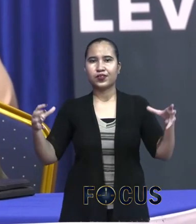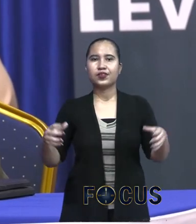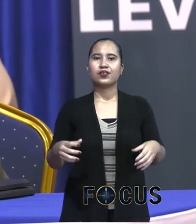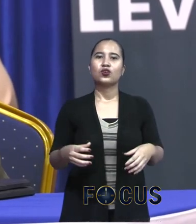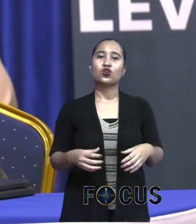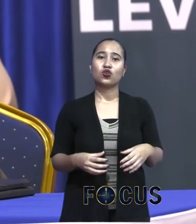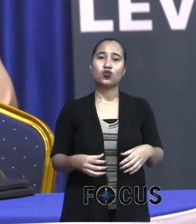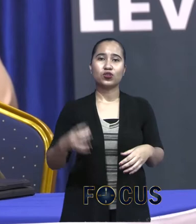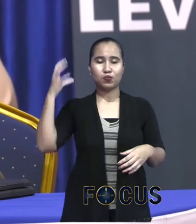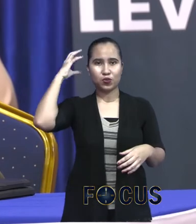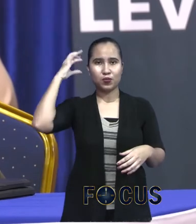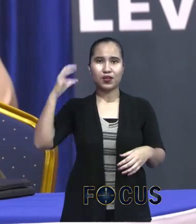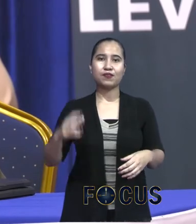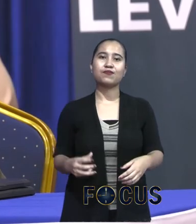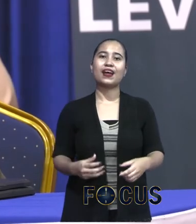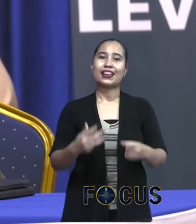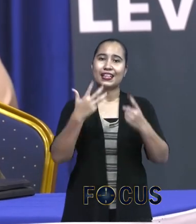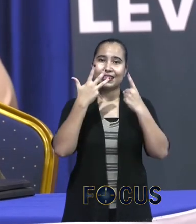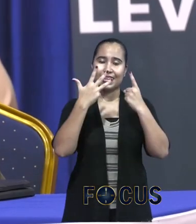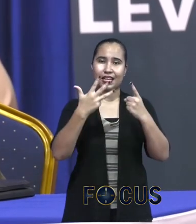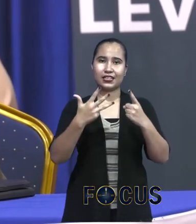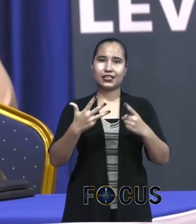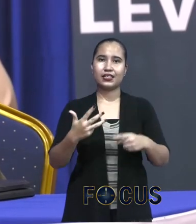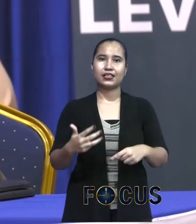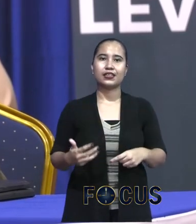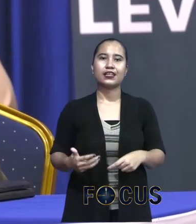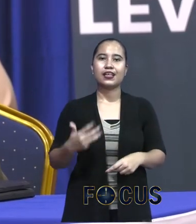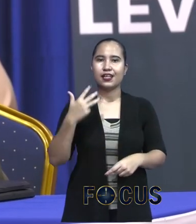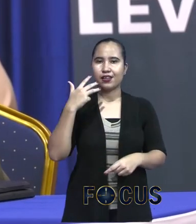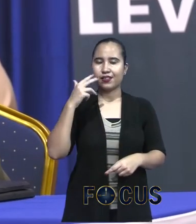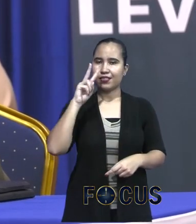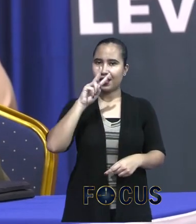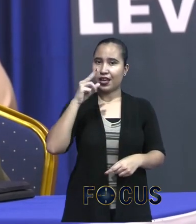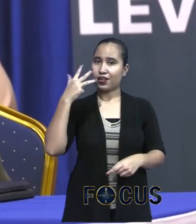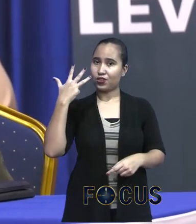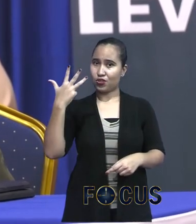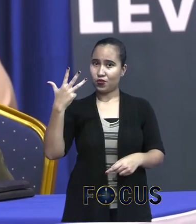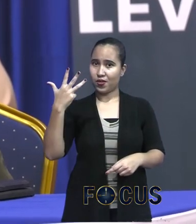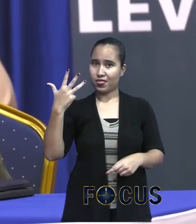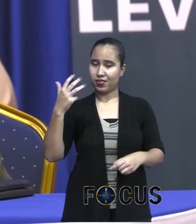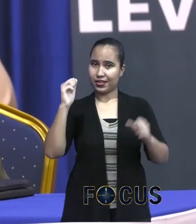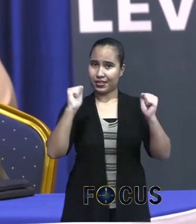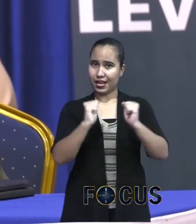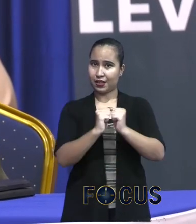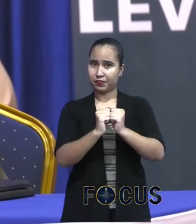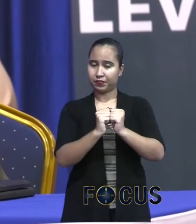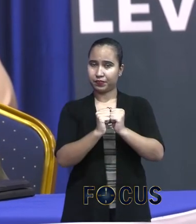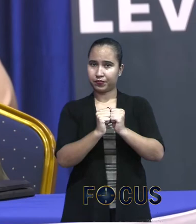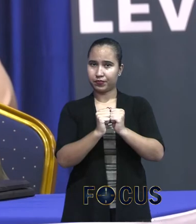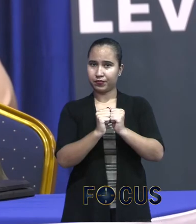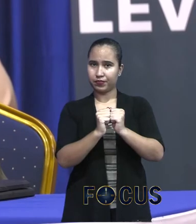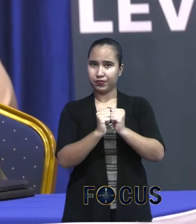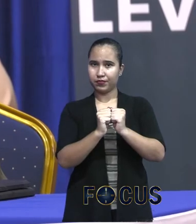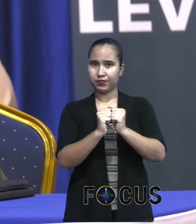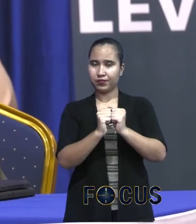1929, met het verschil dat 1929 je niet de mens centraal had als een